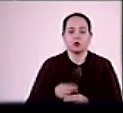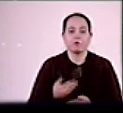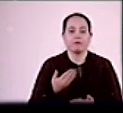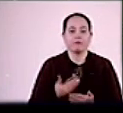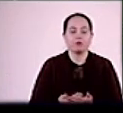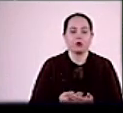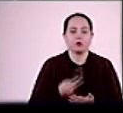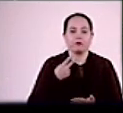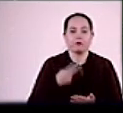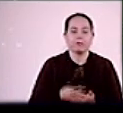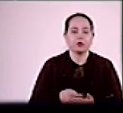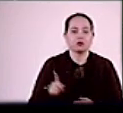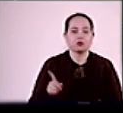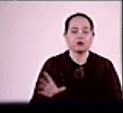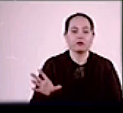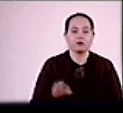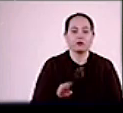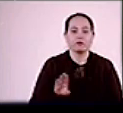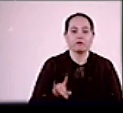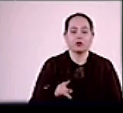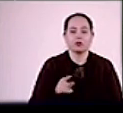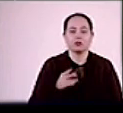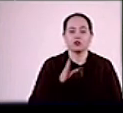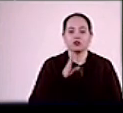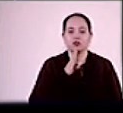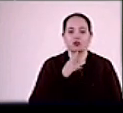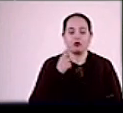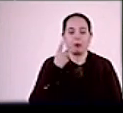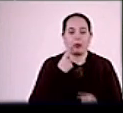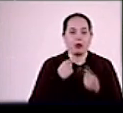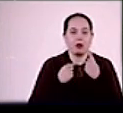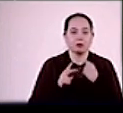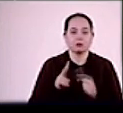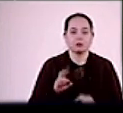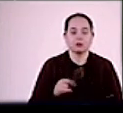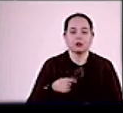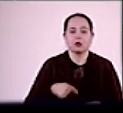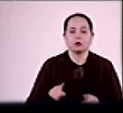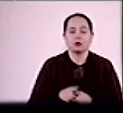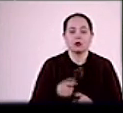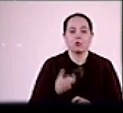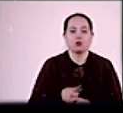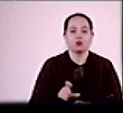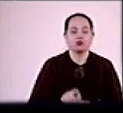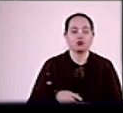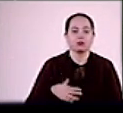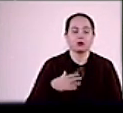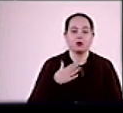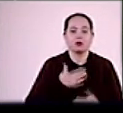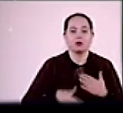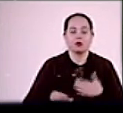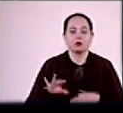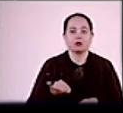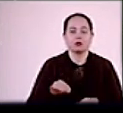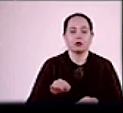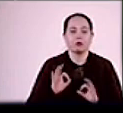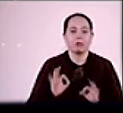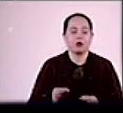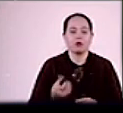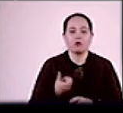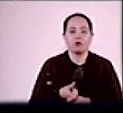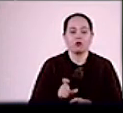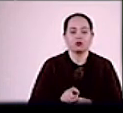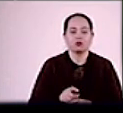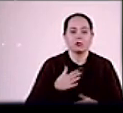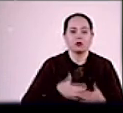«Вот, видно, что все вы женщины-плаксы. Я так очень рад, и право, очень рад,